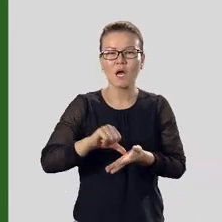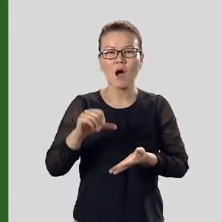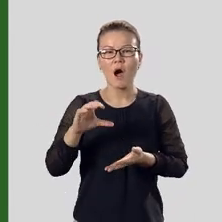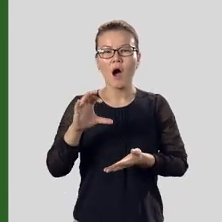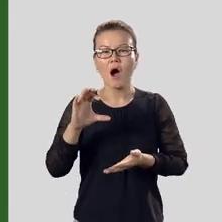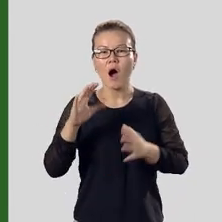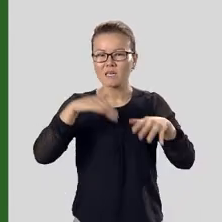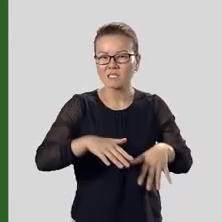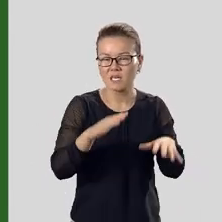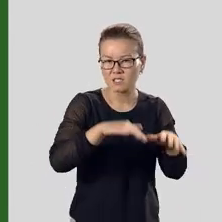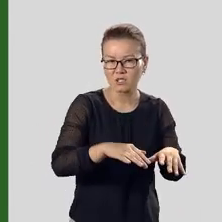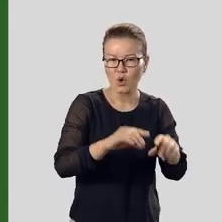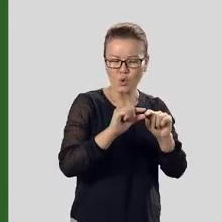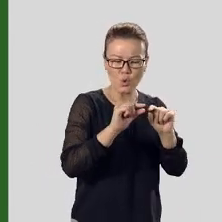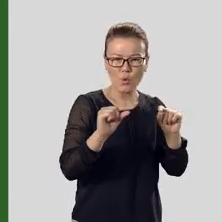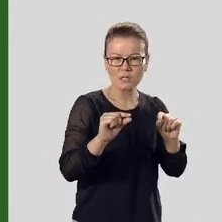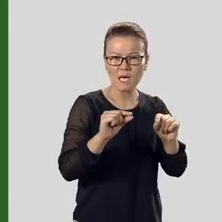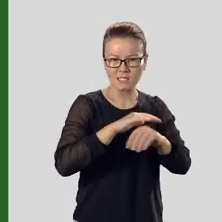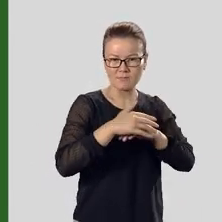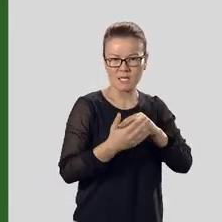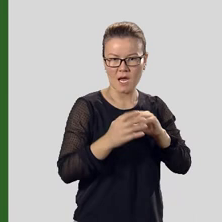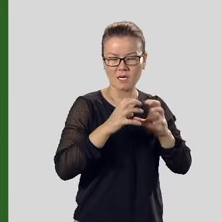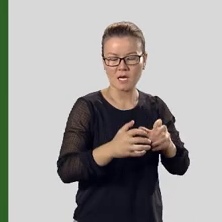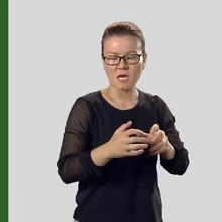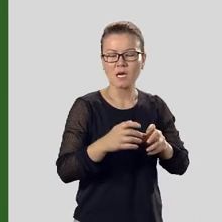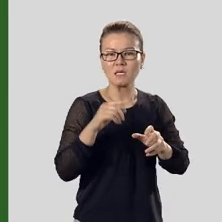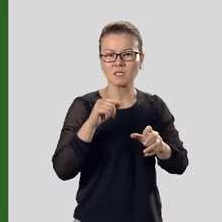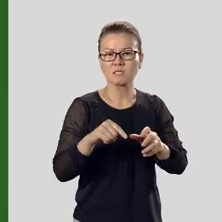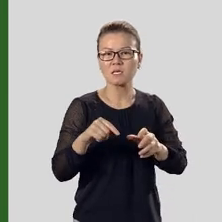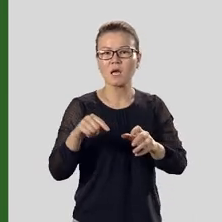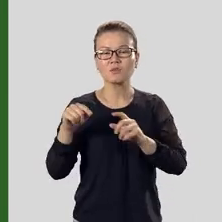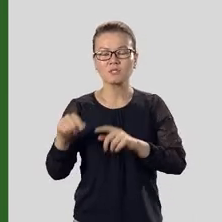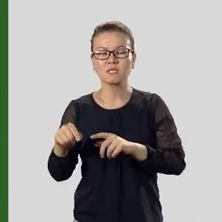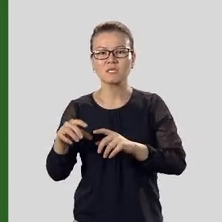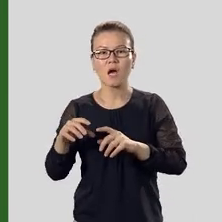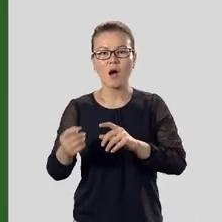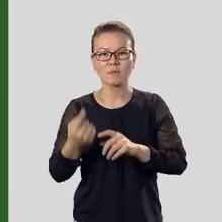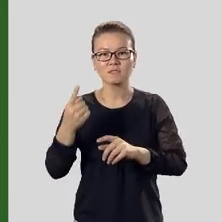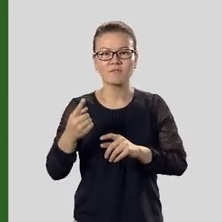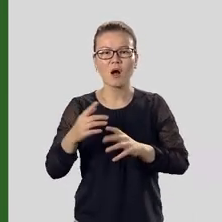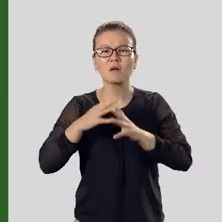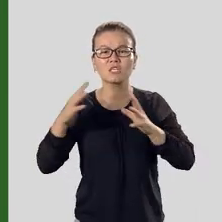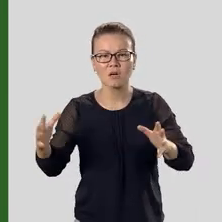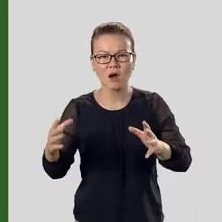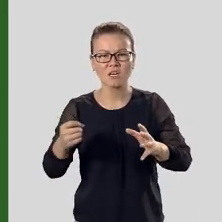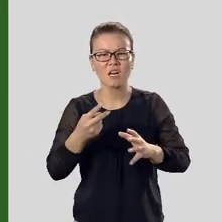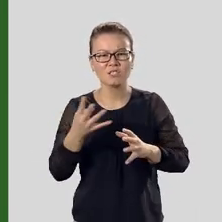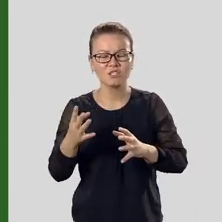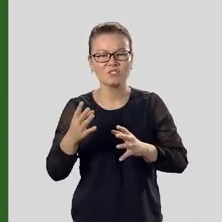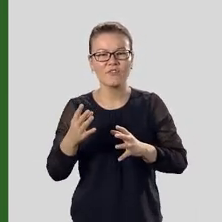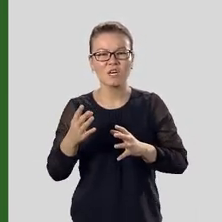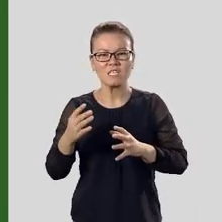океаническая, более тонкая земная кора, то здесь образовалось огромное количество